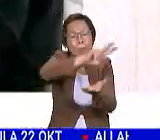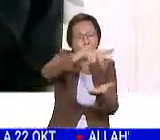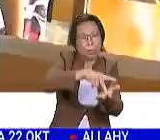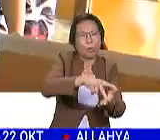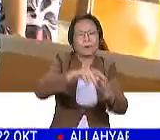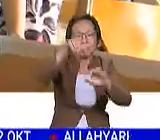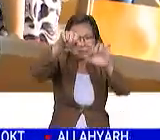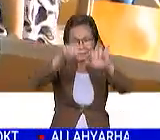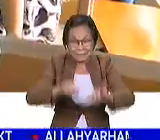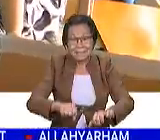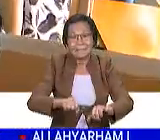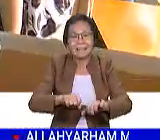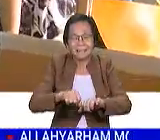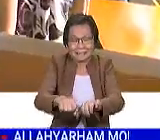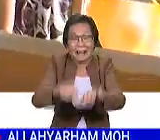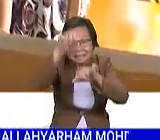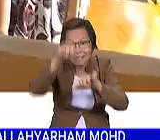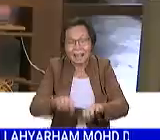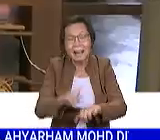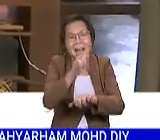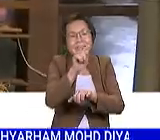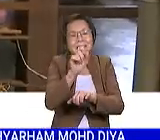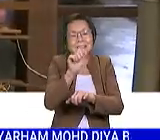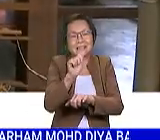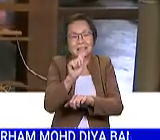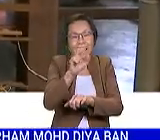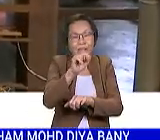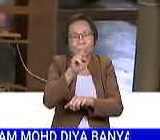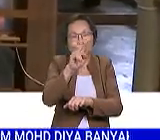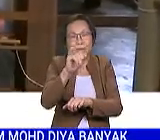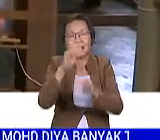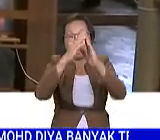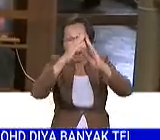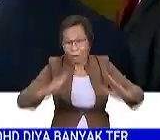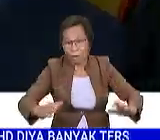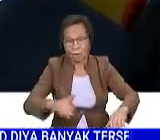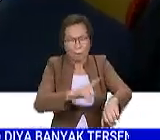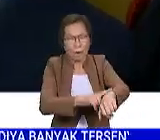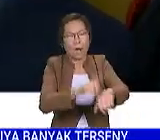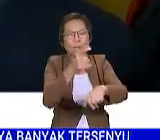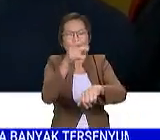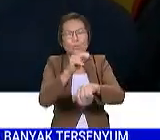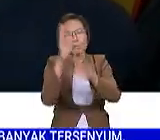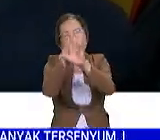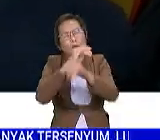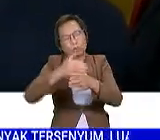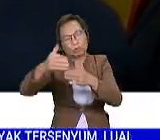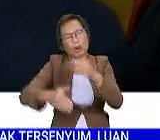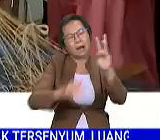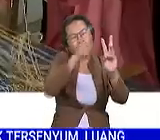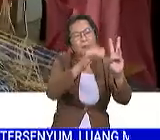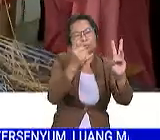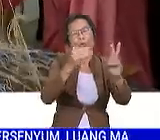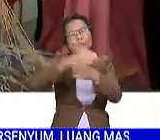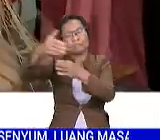pusat tenunan dan kraftangan yaitu tanuki house di jalan tabuan kucing dan posting pegal John Jawa telah tamat pada 6ju